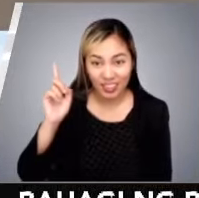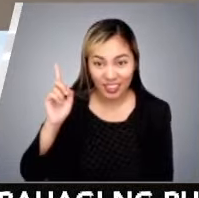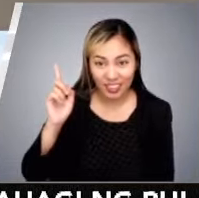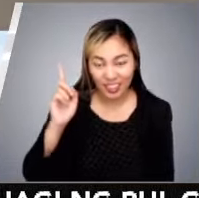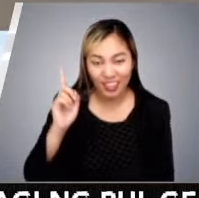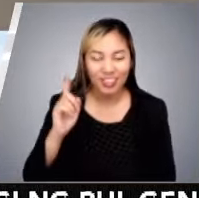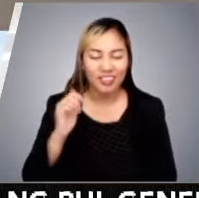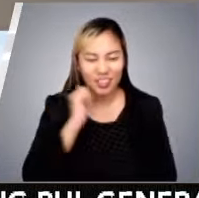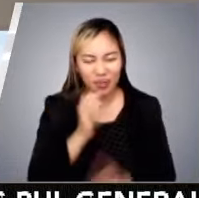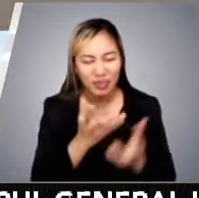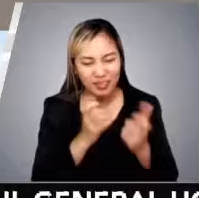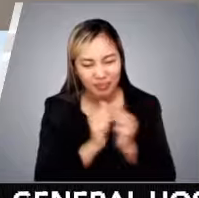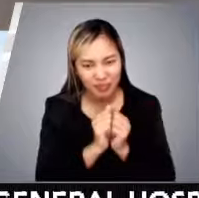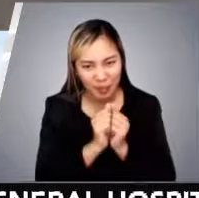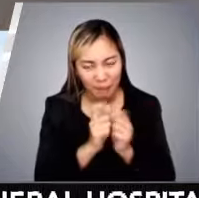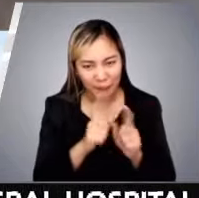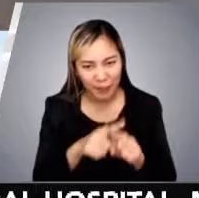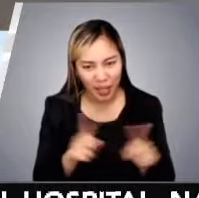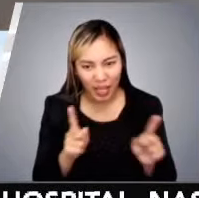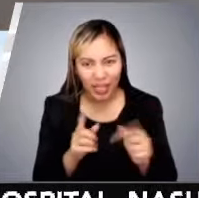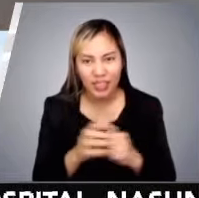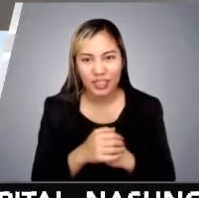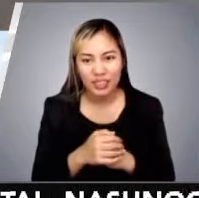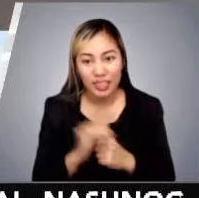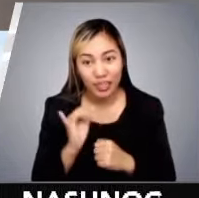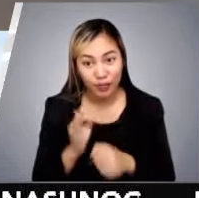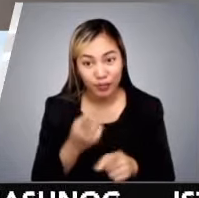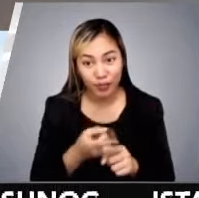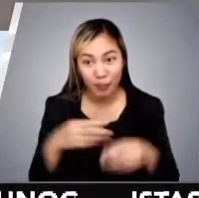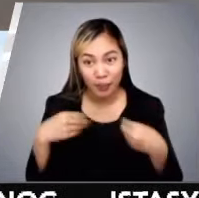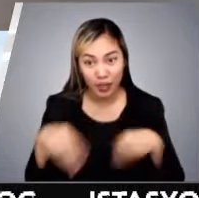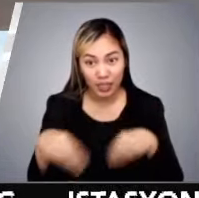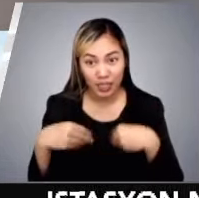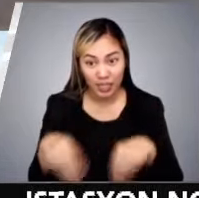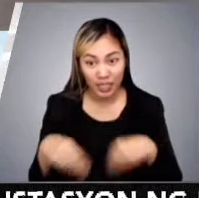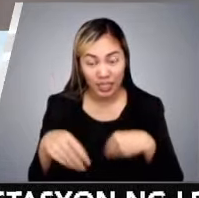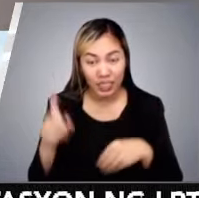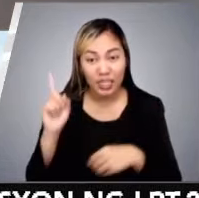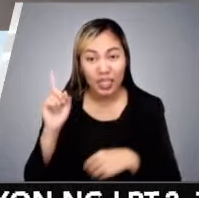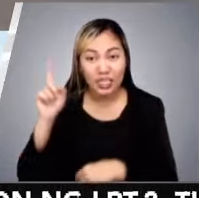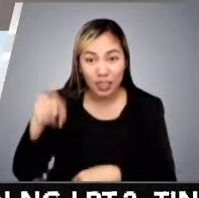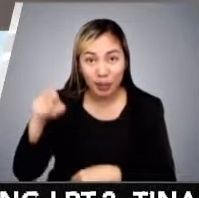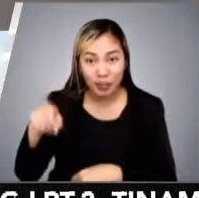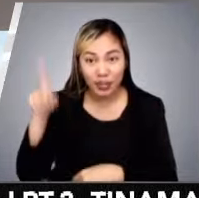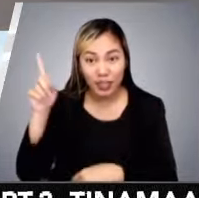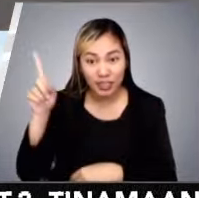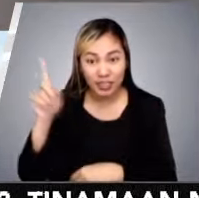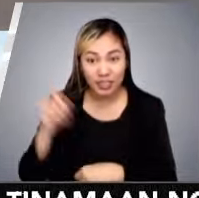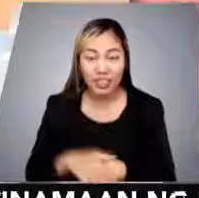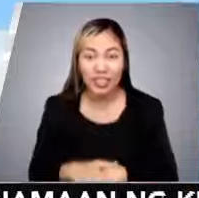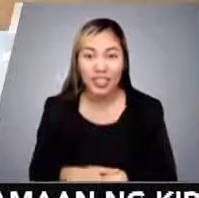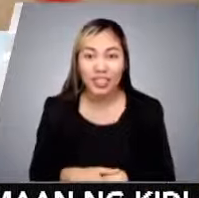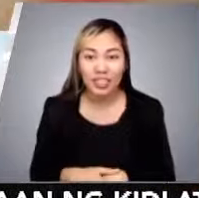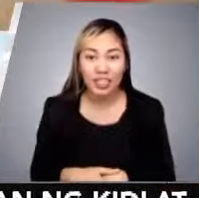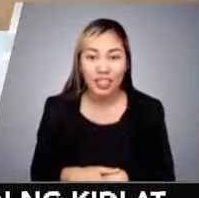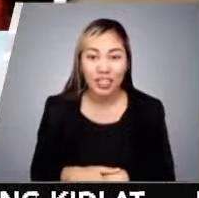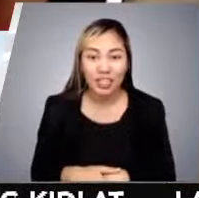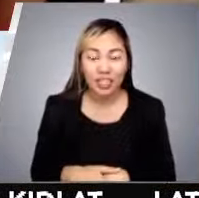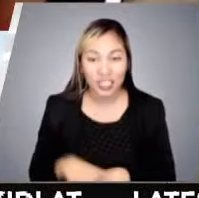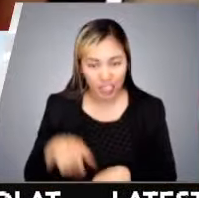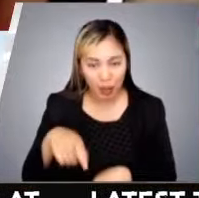Pero kapag galing sa palengke si Emily, abay, dapat si Axie ang unang papansinin.